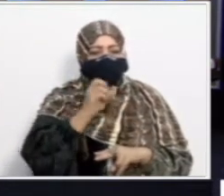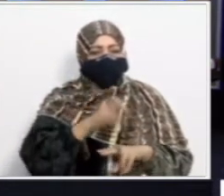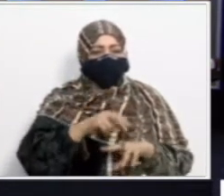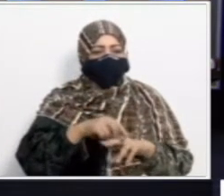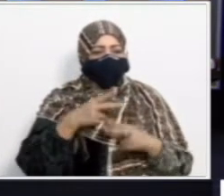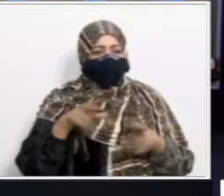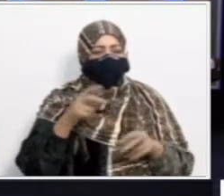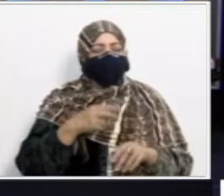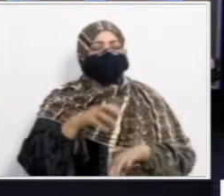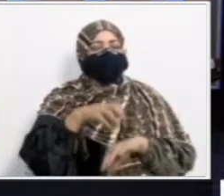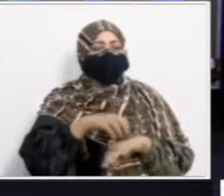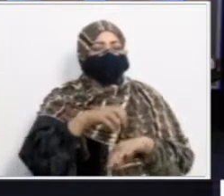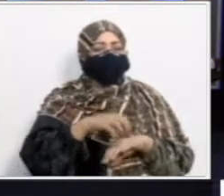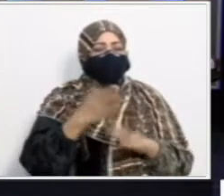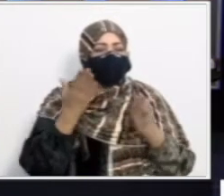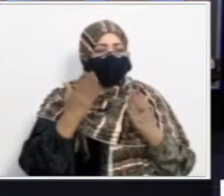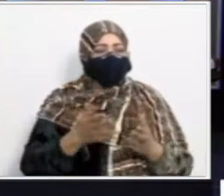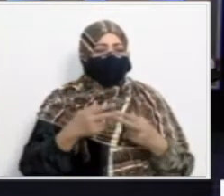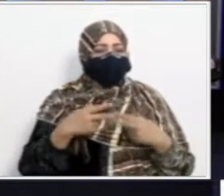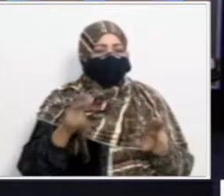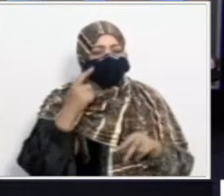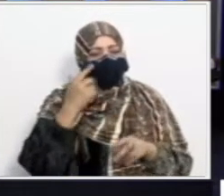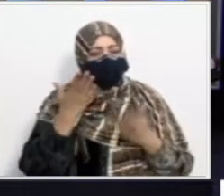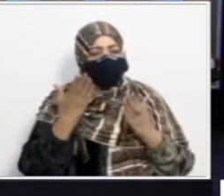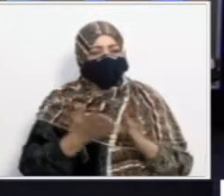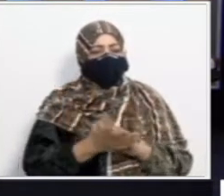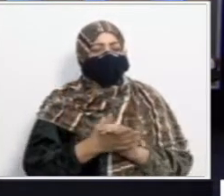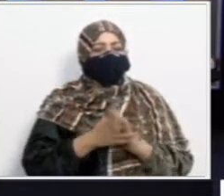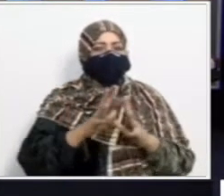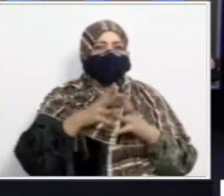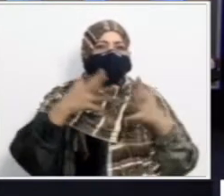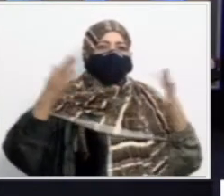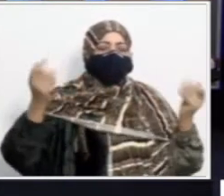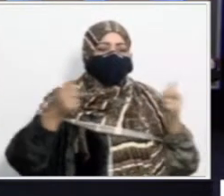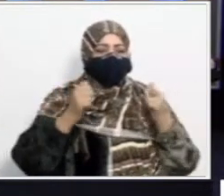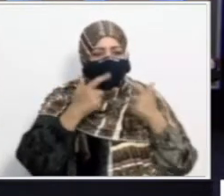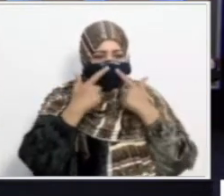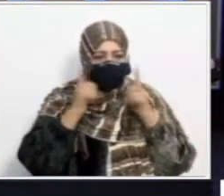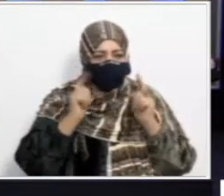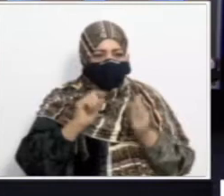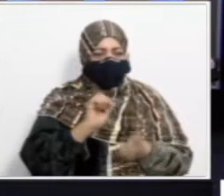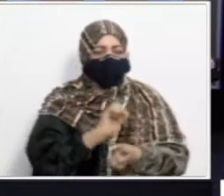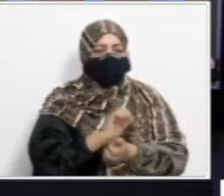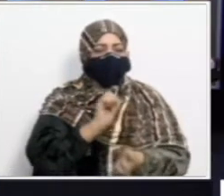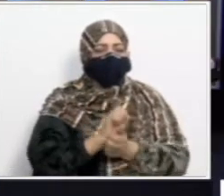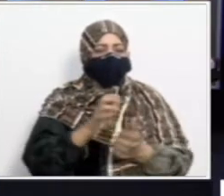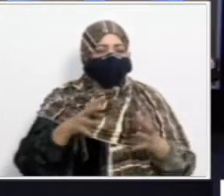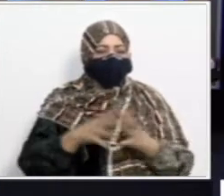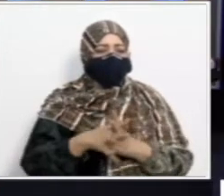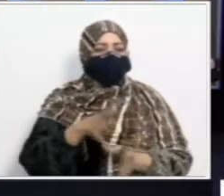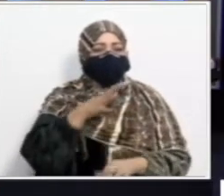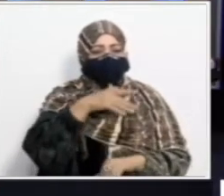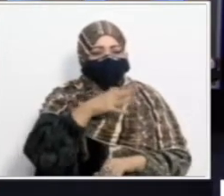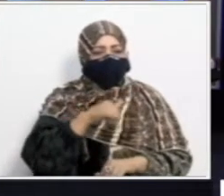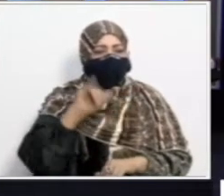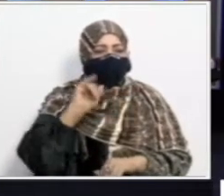يعني تقضوا جو ممتع. طالعين عمانه الشيخ مصباح العايب موجي الاوقاف.